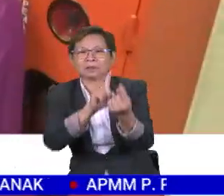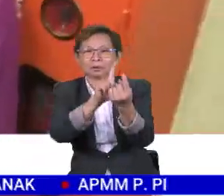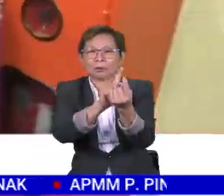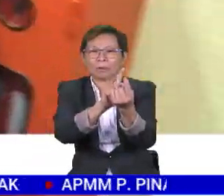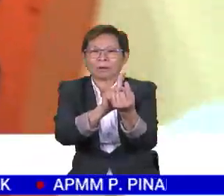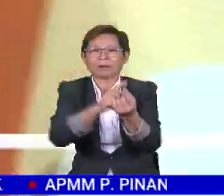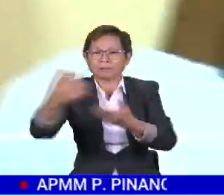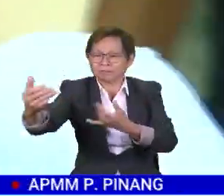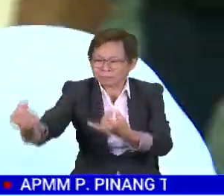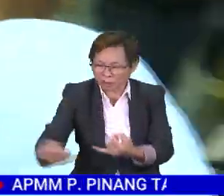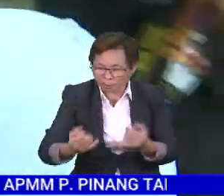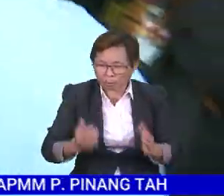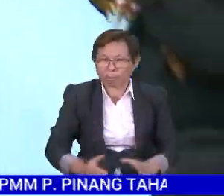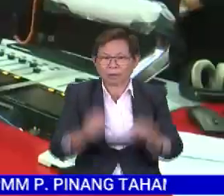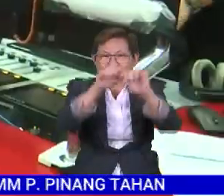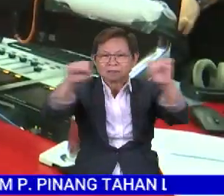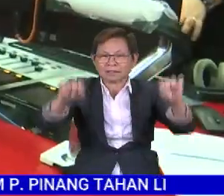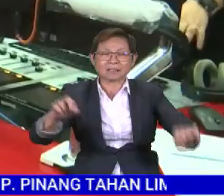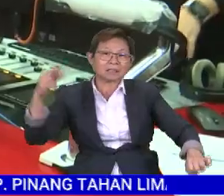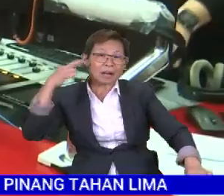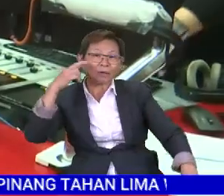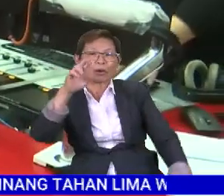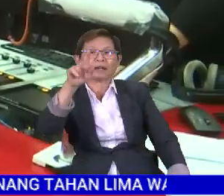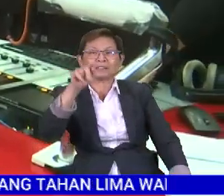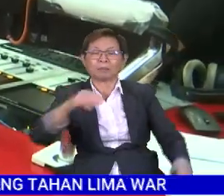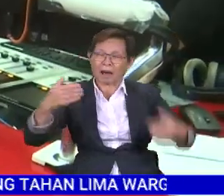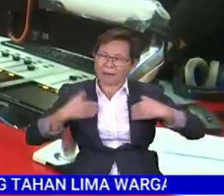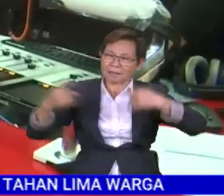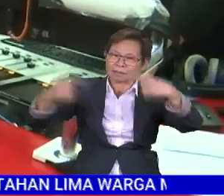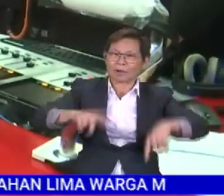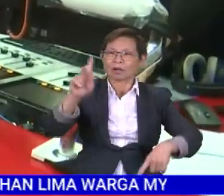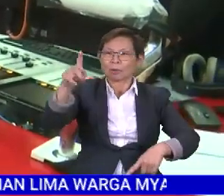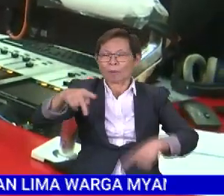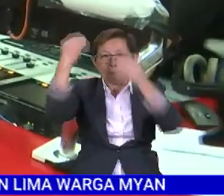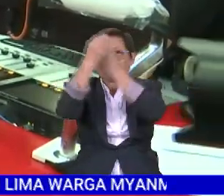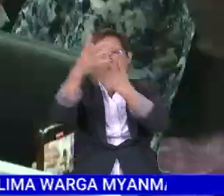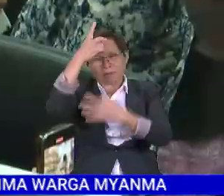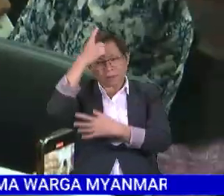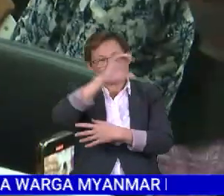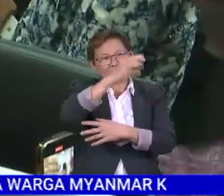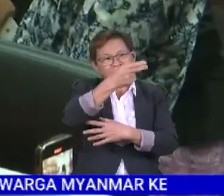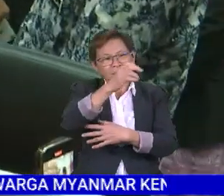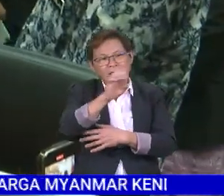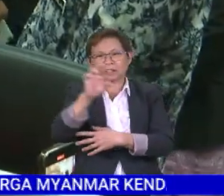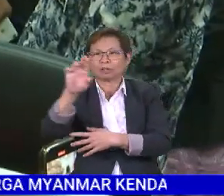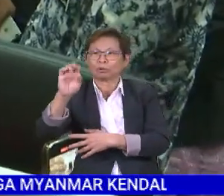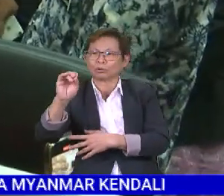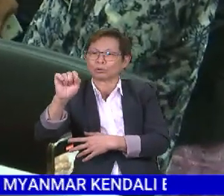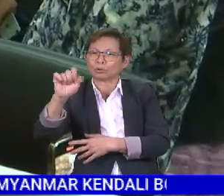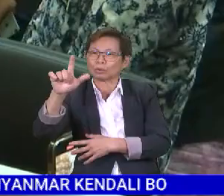menjadi tetapmu beberapa station radio RTM truth HD ketua pengarah penyiaran Datu Cirus